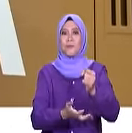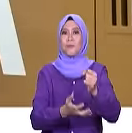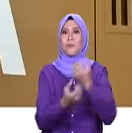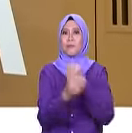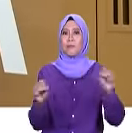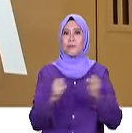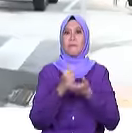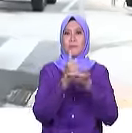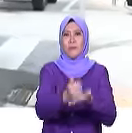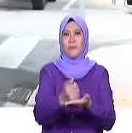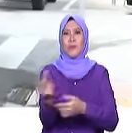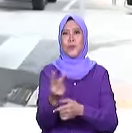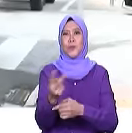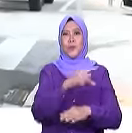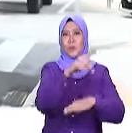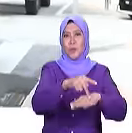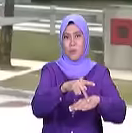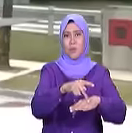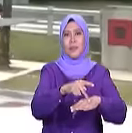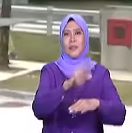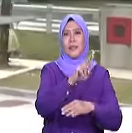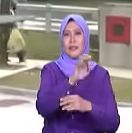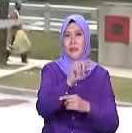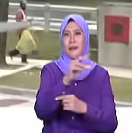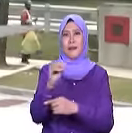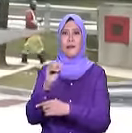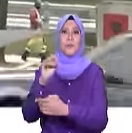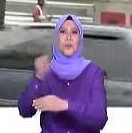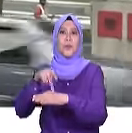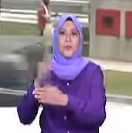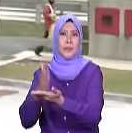kepada penduduk di kedua-dua pulau tersebut.